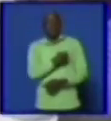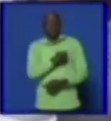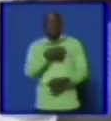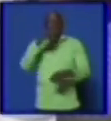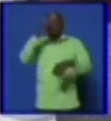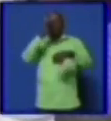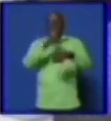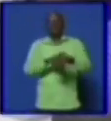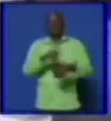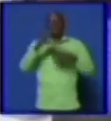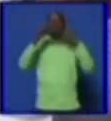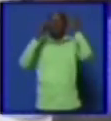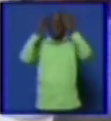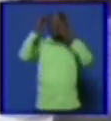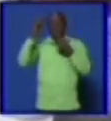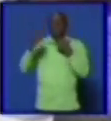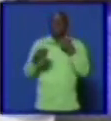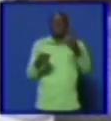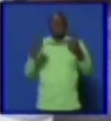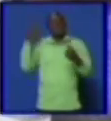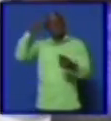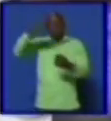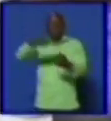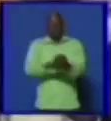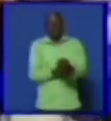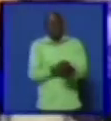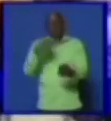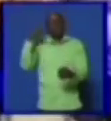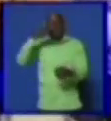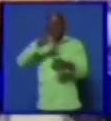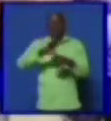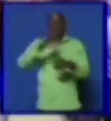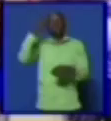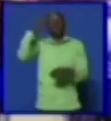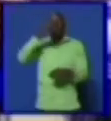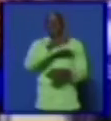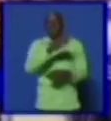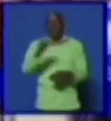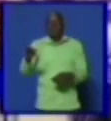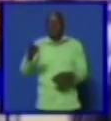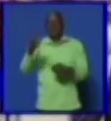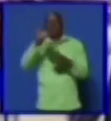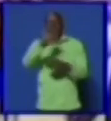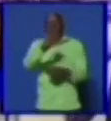de préoccupations évoquées par les usagers des nouveaux locaux du consulat général du Burkina à New York.